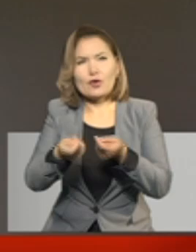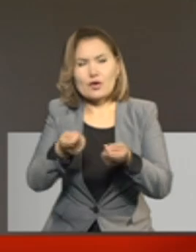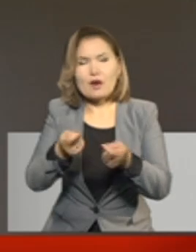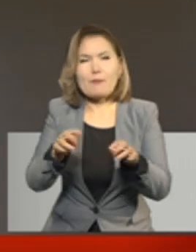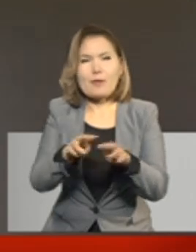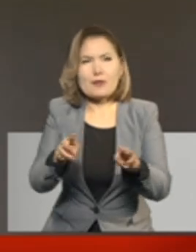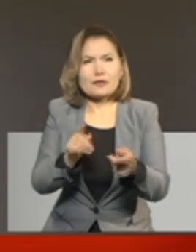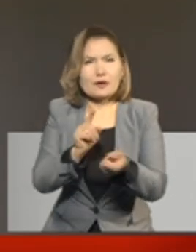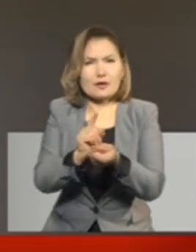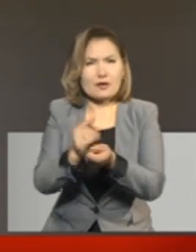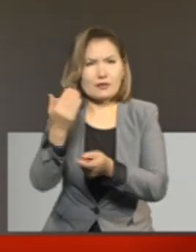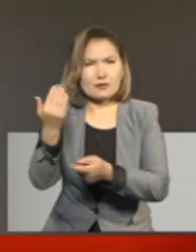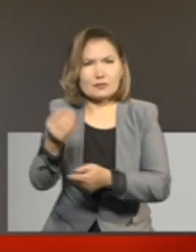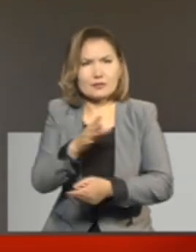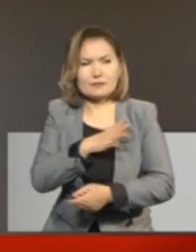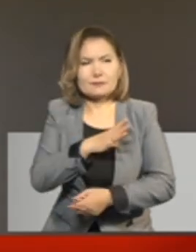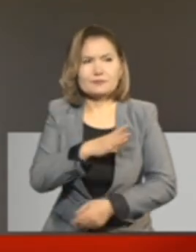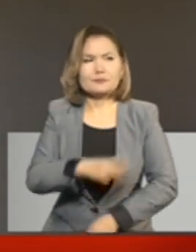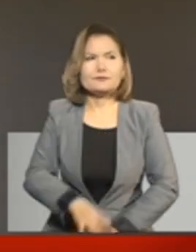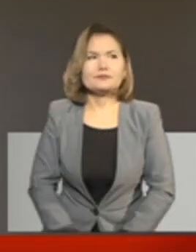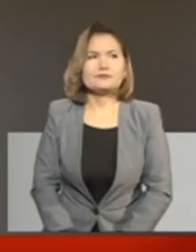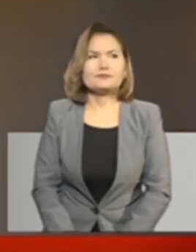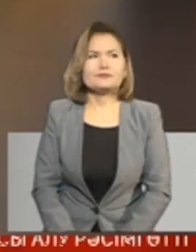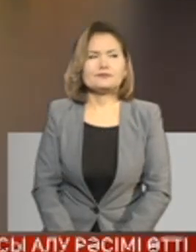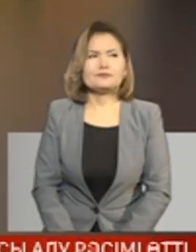Гурбангулы Бердімұхамедов қарсы алды.